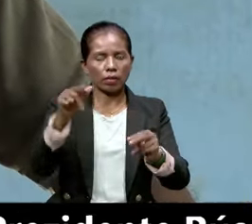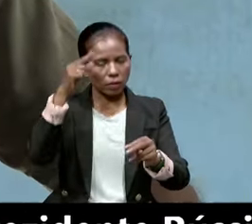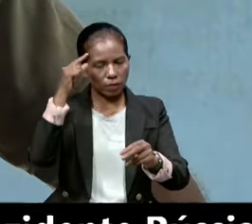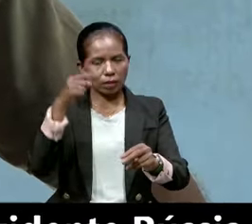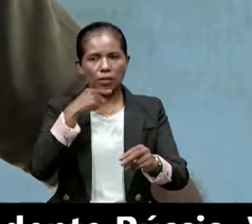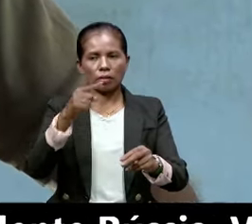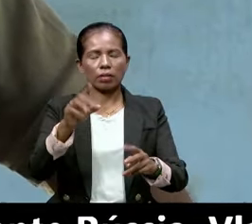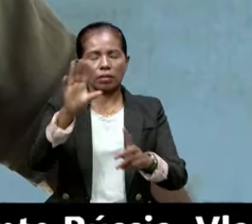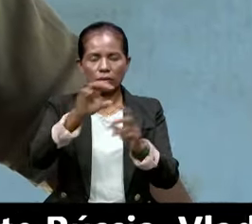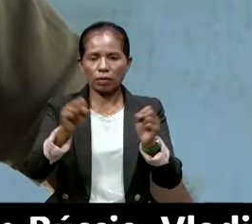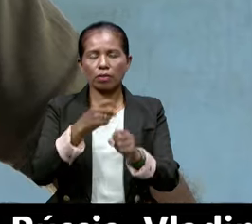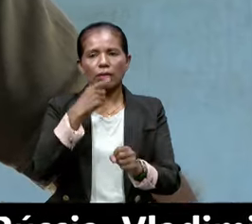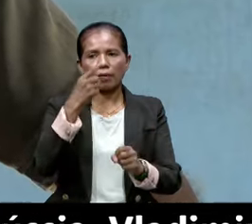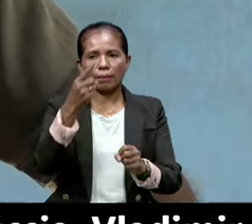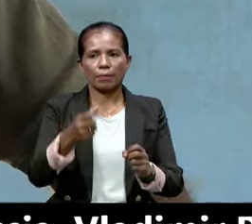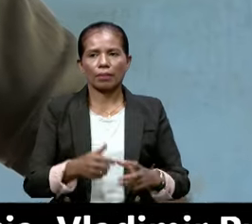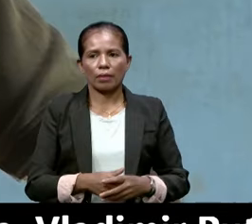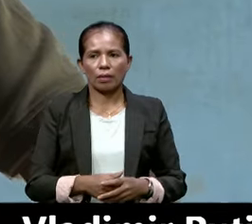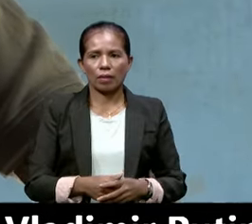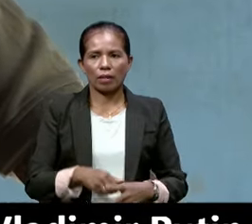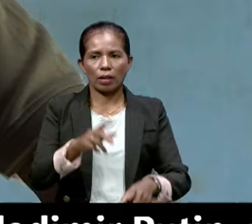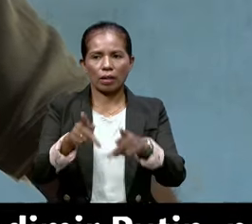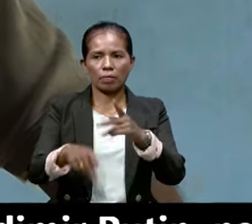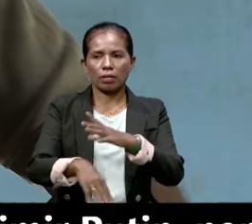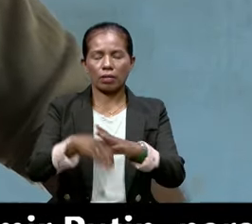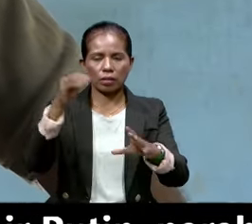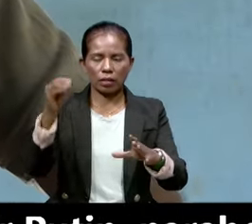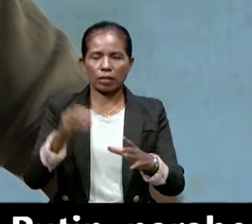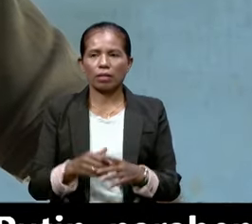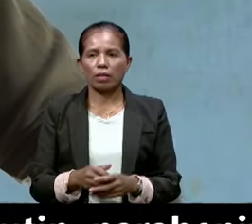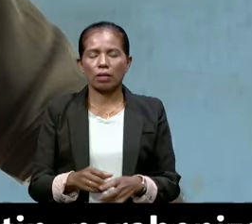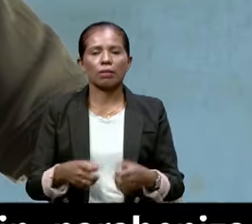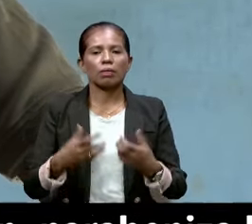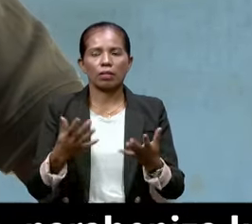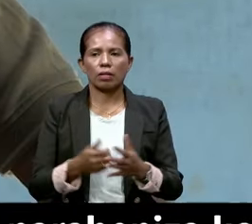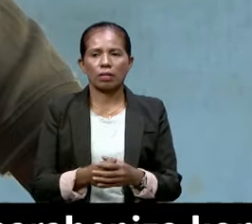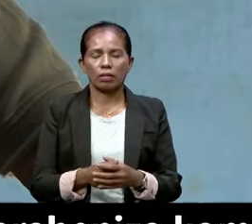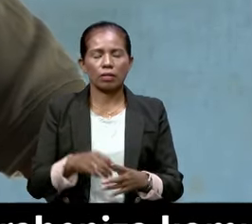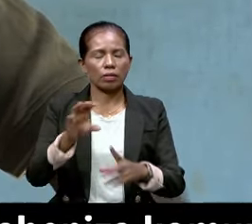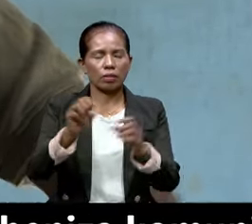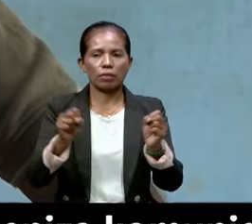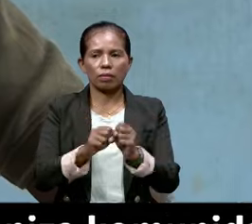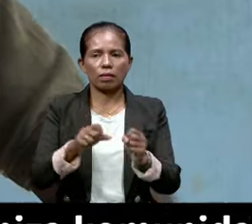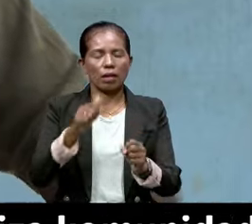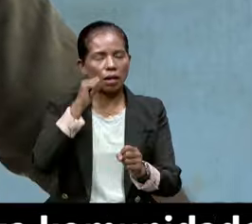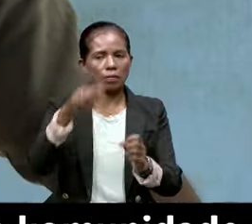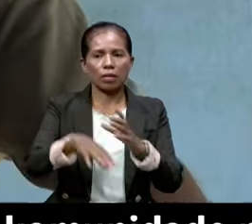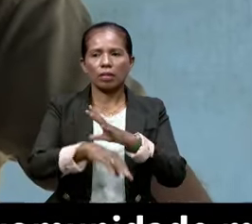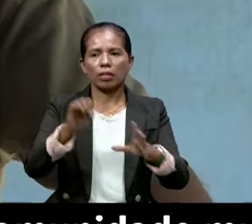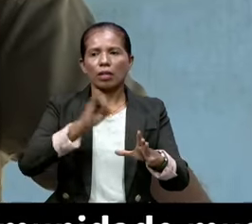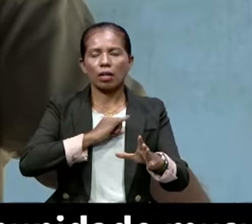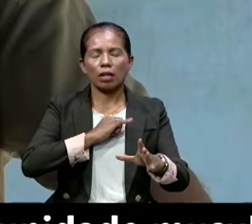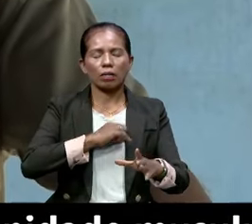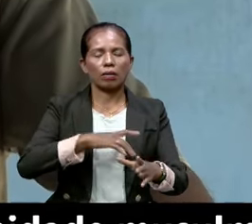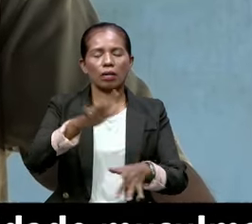tinggal orienta det. Si fisik dia, oh ni aku menindan ni saya, abang, oh insa, ne be abang saya, oh ini ne hau kelilin